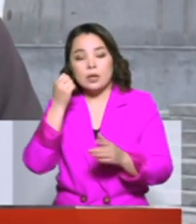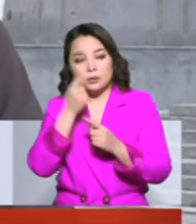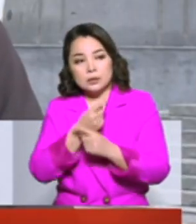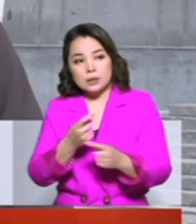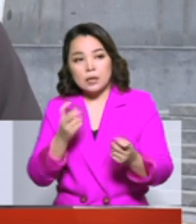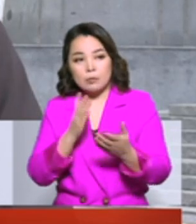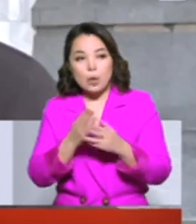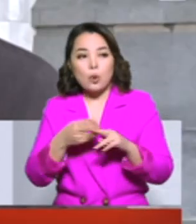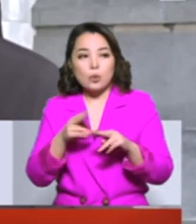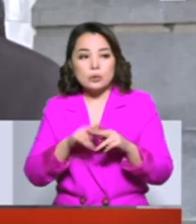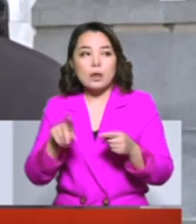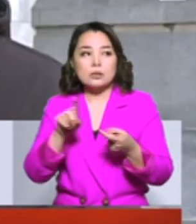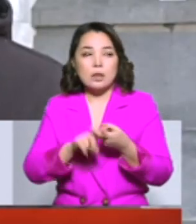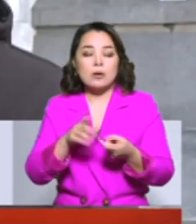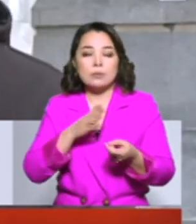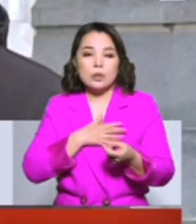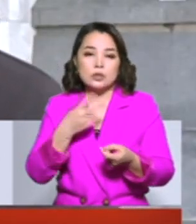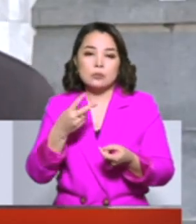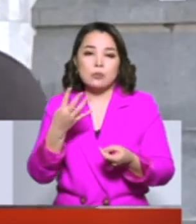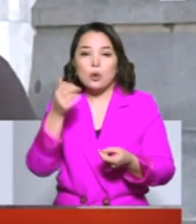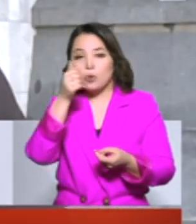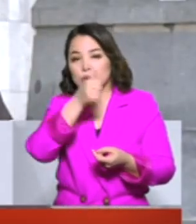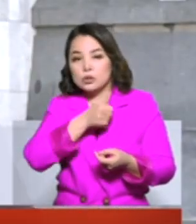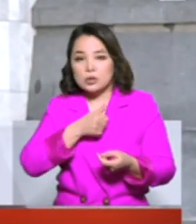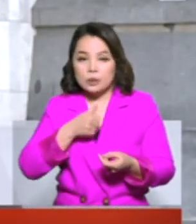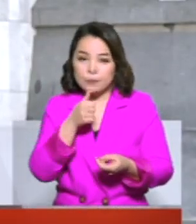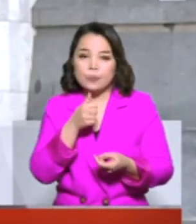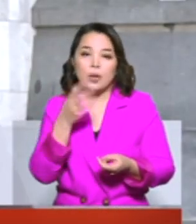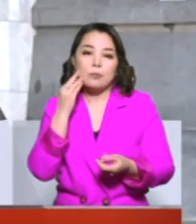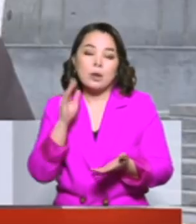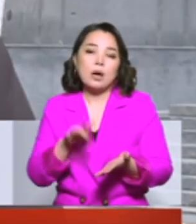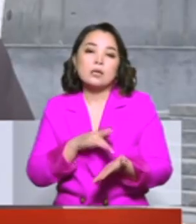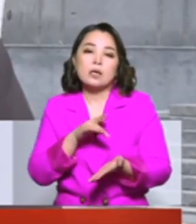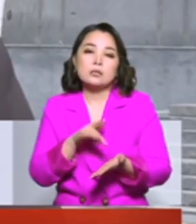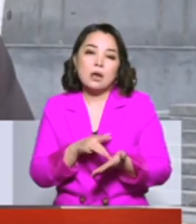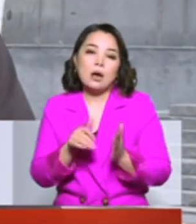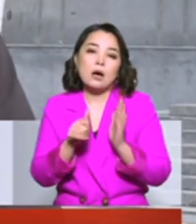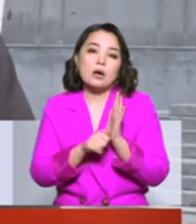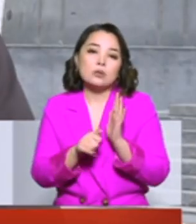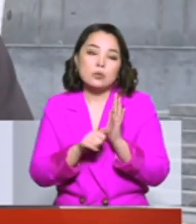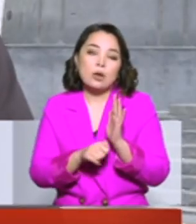отыр. Соған орай биыл біз 24-ші жылы Алматы